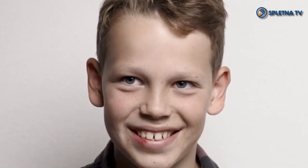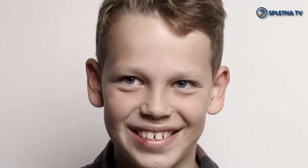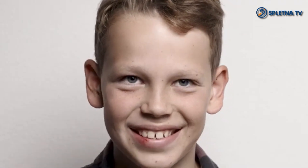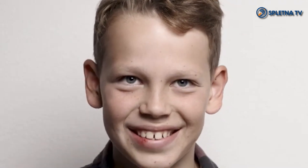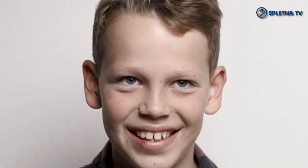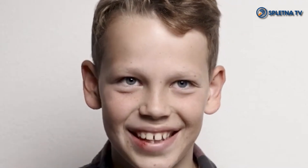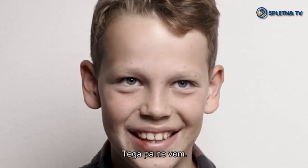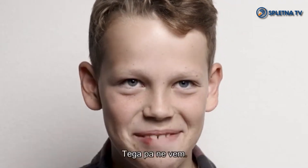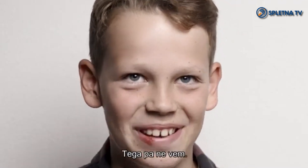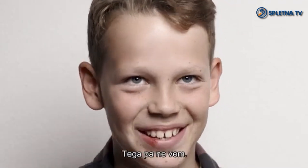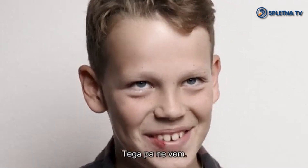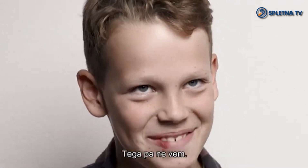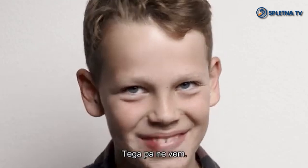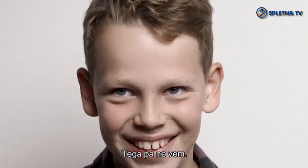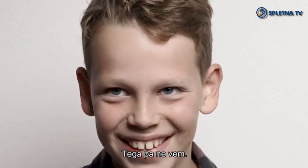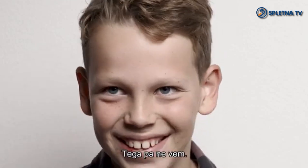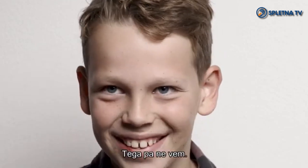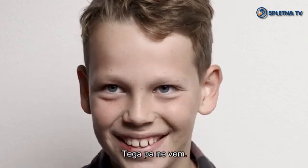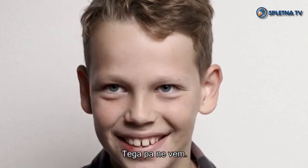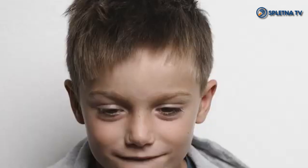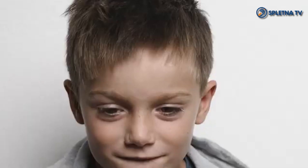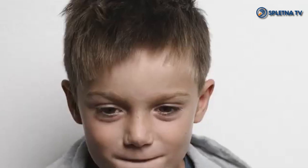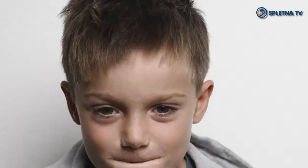Jezikoslovec, tega pa ne vem.